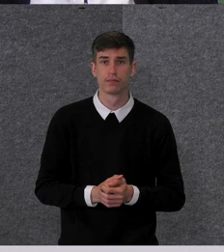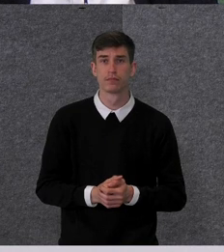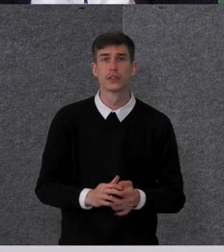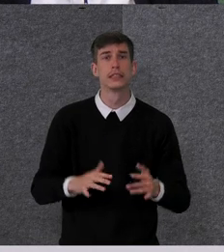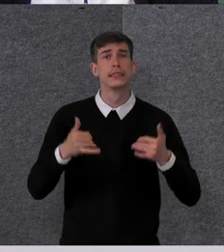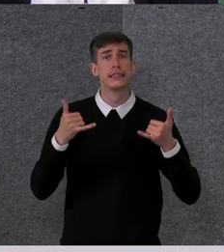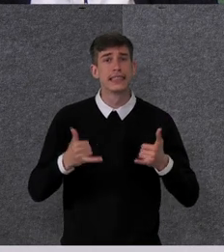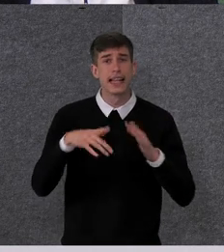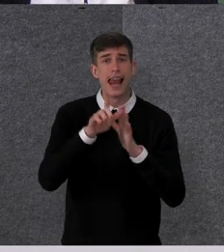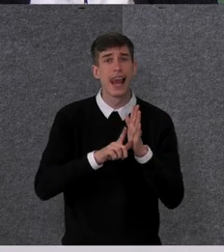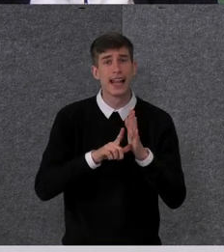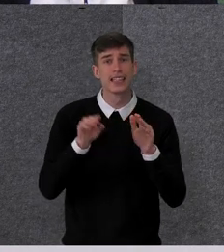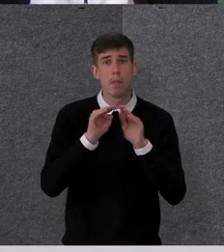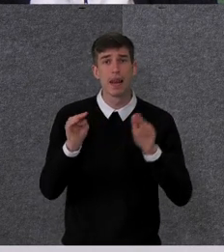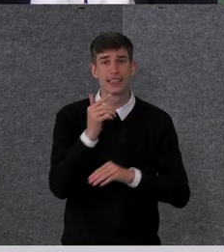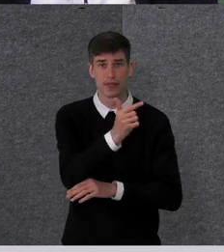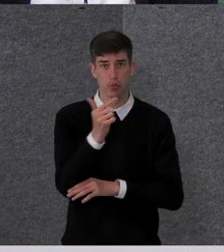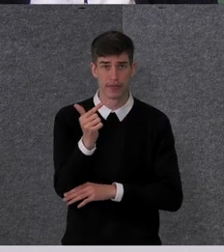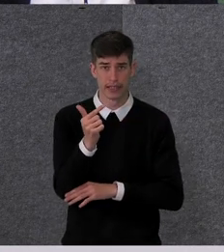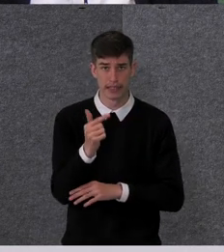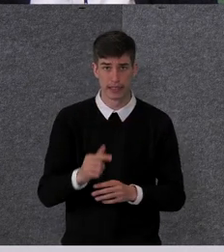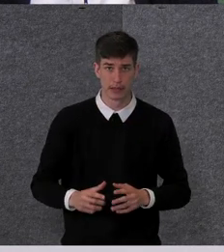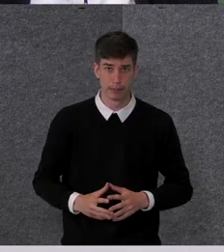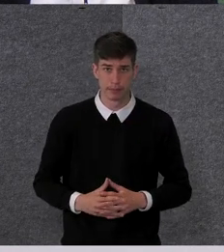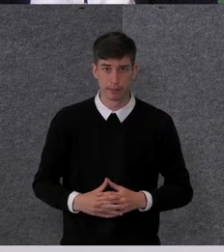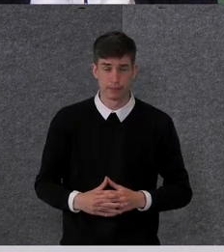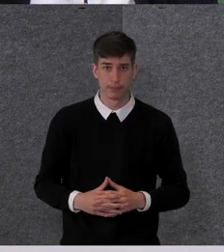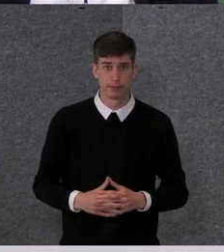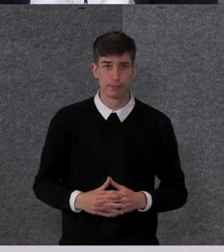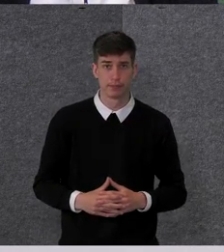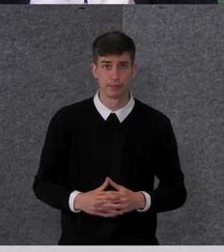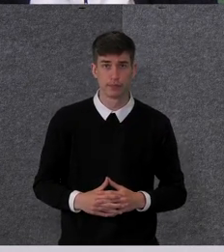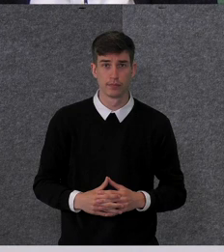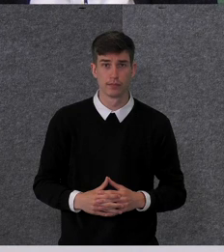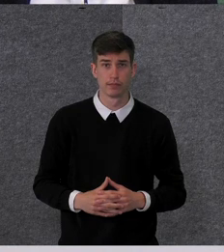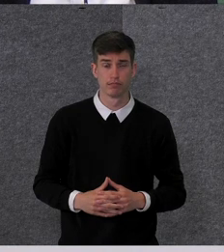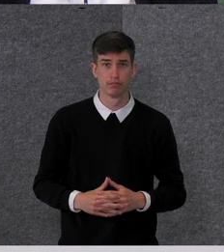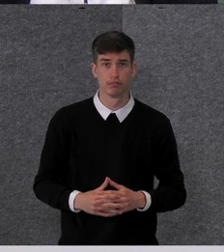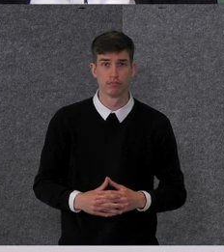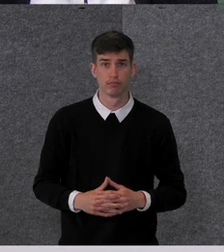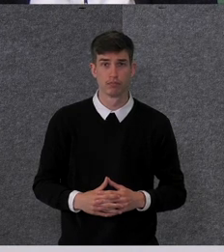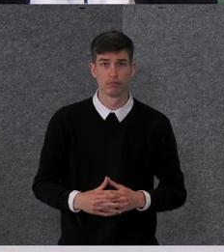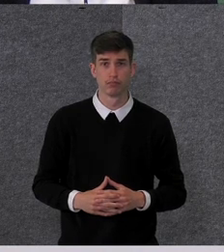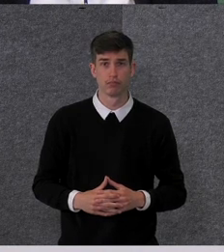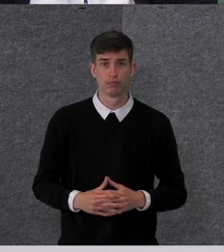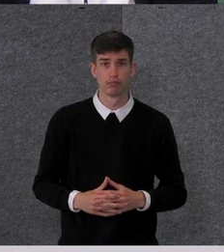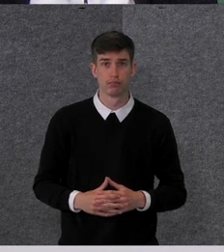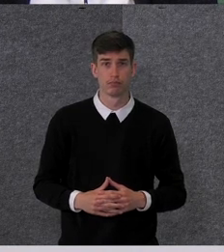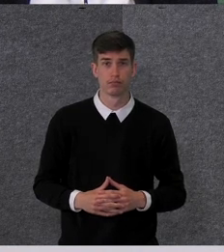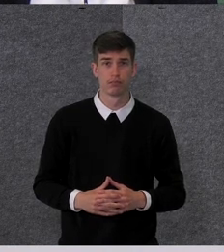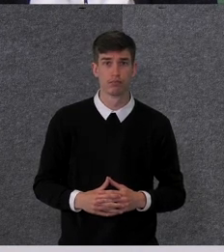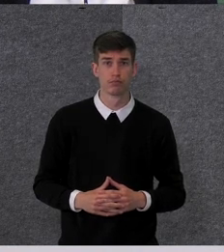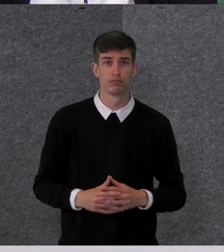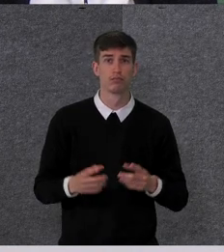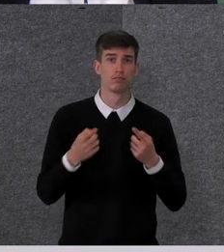die Wahl des Listenplatz 22. Ihr habt jetzt die Möglichkeit, Jörg Grünauer zu